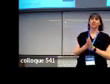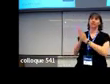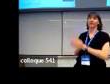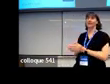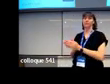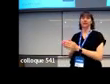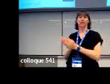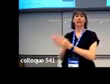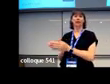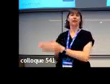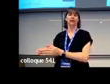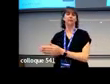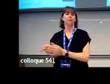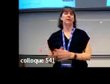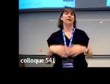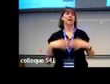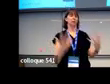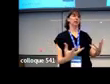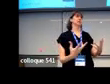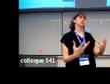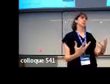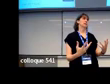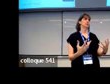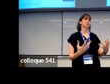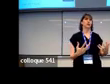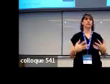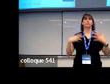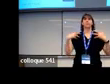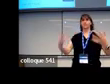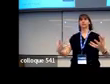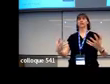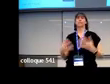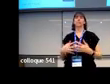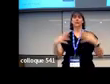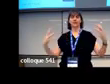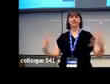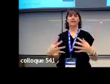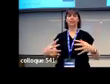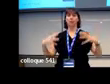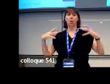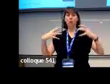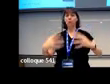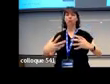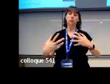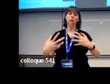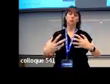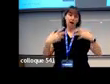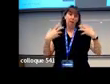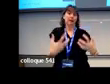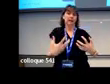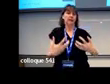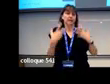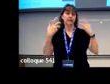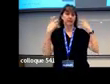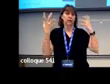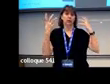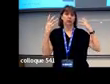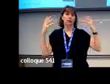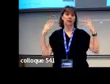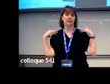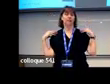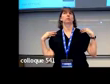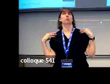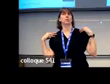parce que ça a changé l'équipe. Ça a créé une équipe. La co-création avec les étudiantes et personne qui étaient dans l'équipe, ont voulu embarquer dans cette